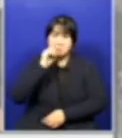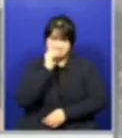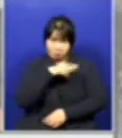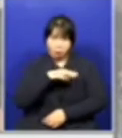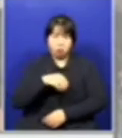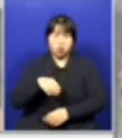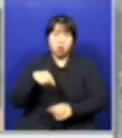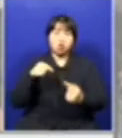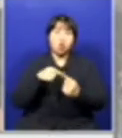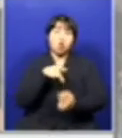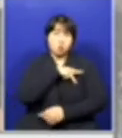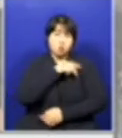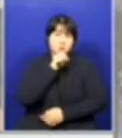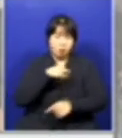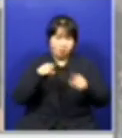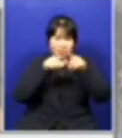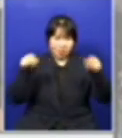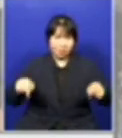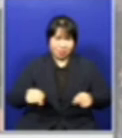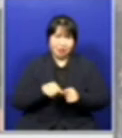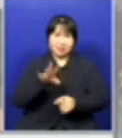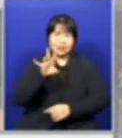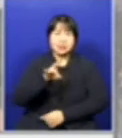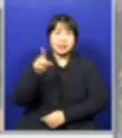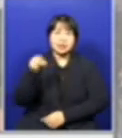คำสั่งที่